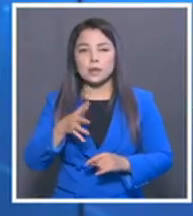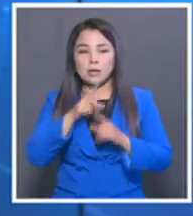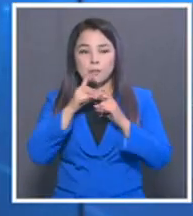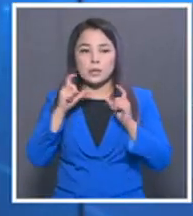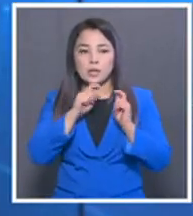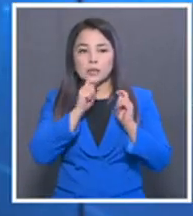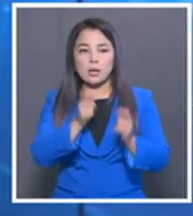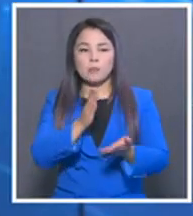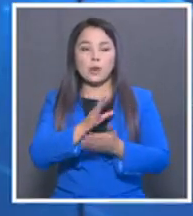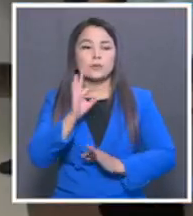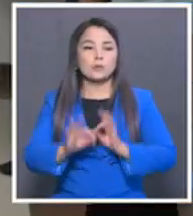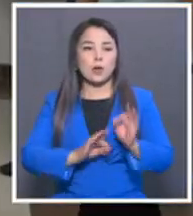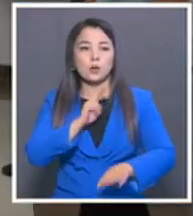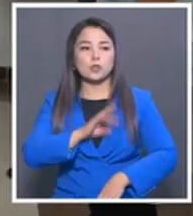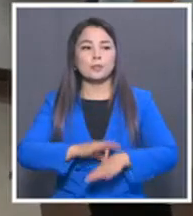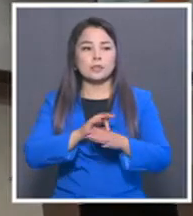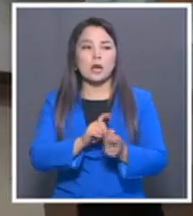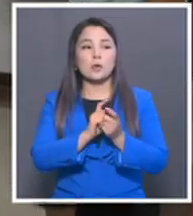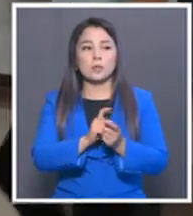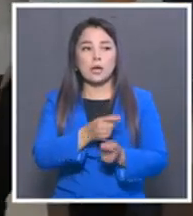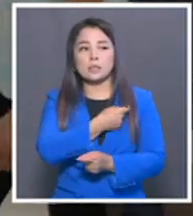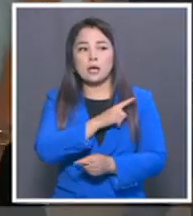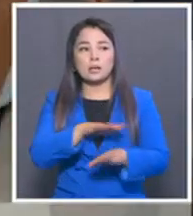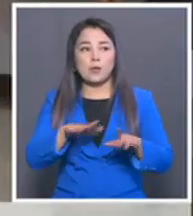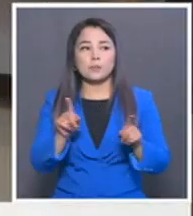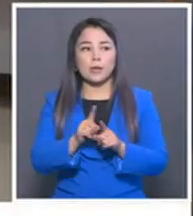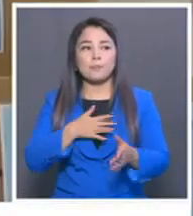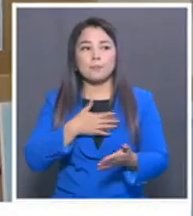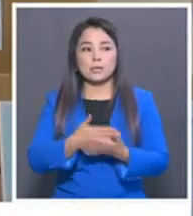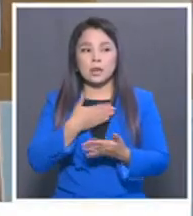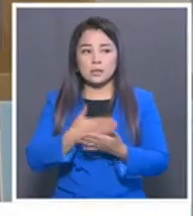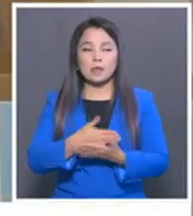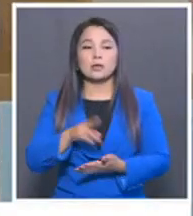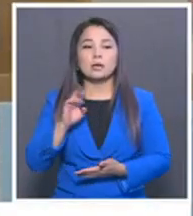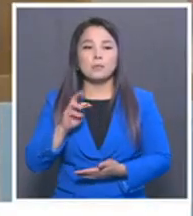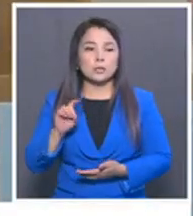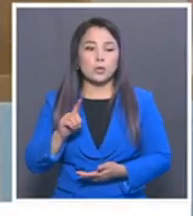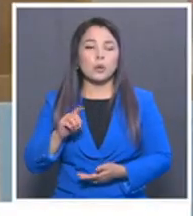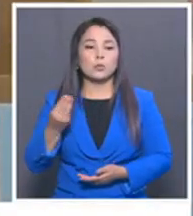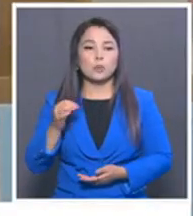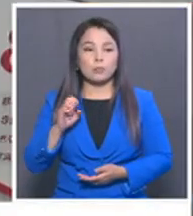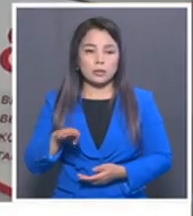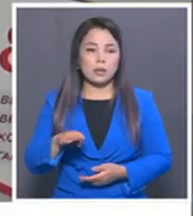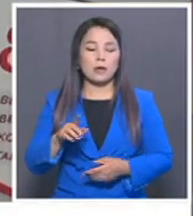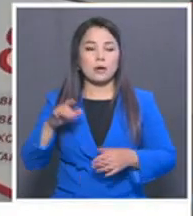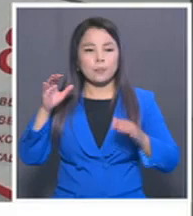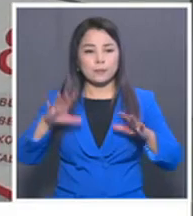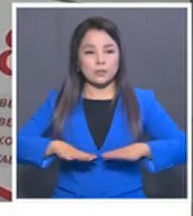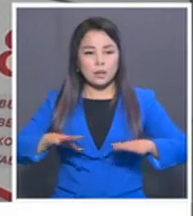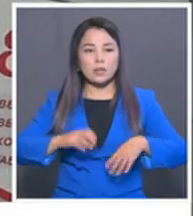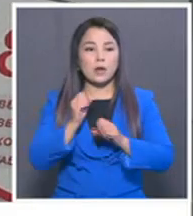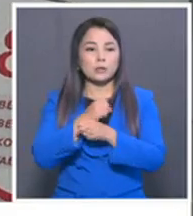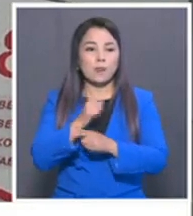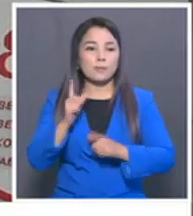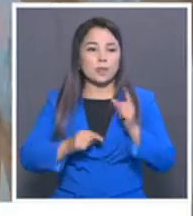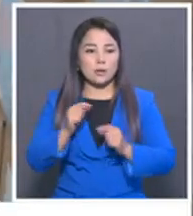етті. Күн-түндемей қатерлі індетпен күресіп жатқан дәрігерлерге белсенділер қымыз шұбат, қорғаныш костюмдермен дезинфекциялық сұйықтықтарды